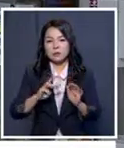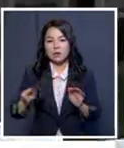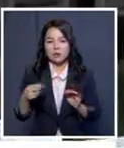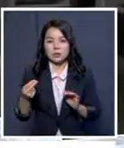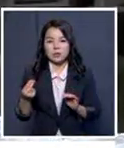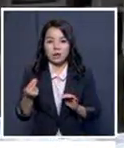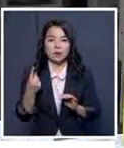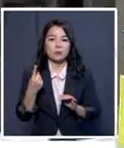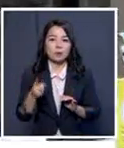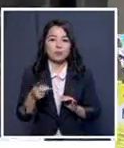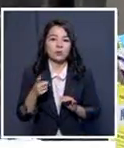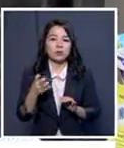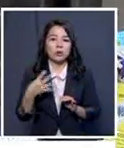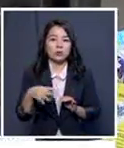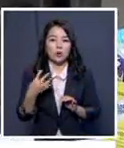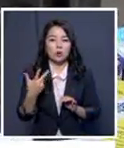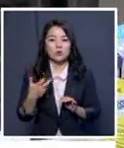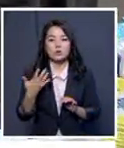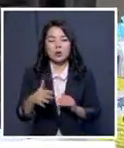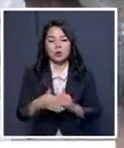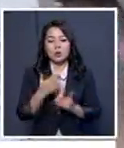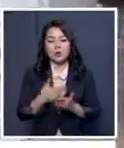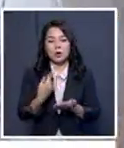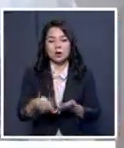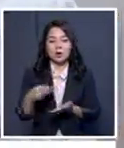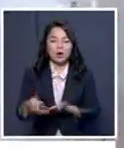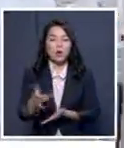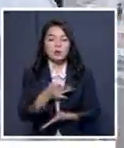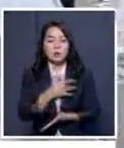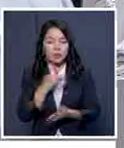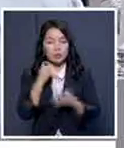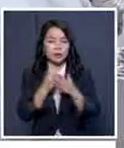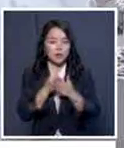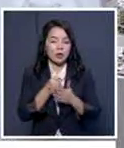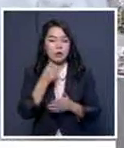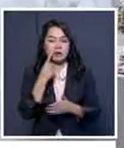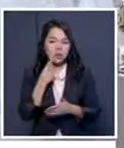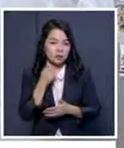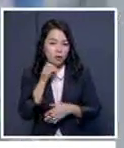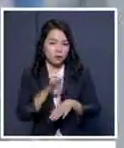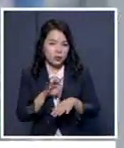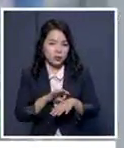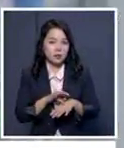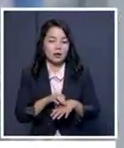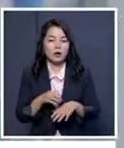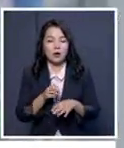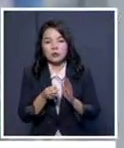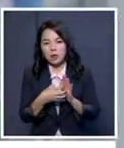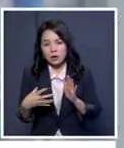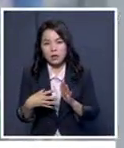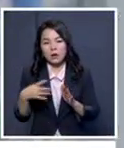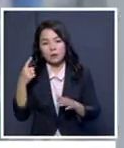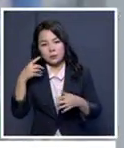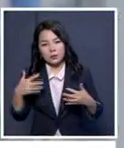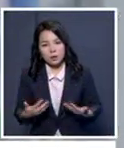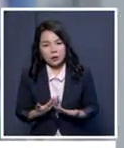1144 позицияның 350-і алынды. Бұл артерия, жүрек қант диабеті, онкология, гемофилия, склероз,